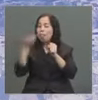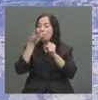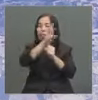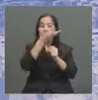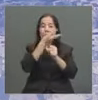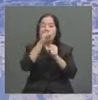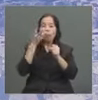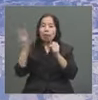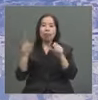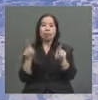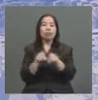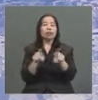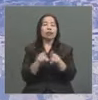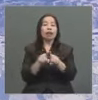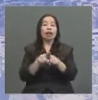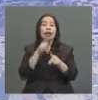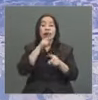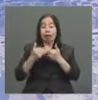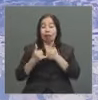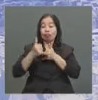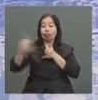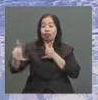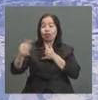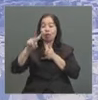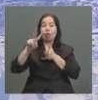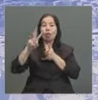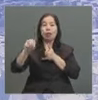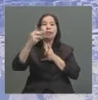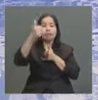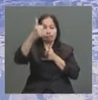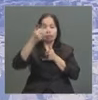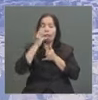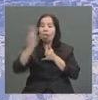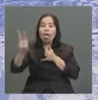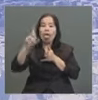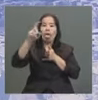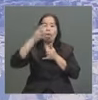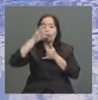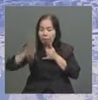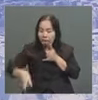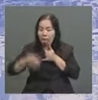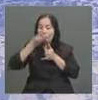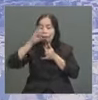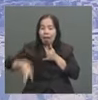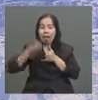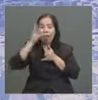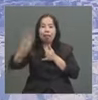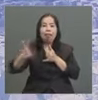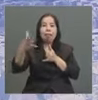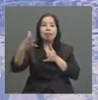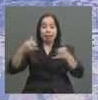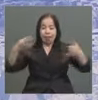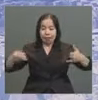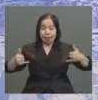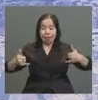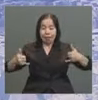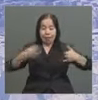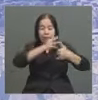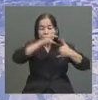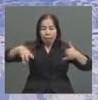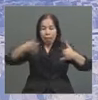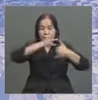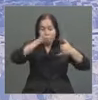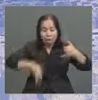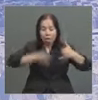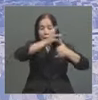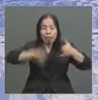นะครับแต่ถ้าเกินกว่า2เมตรไม่เป็นไรนี่คือสิ่งที่มันจะถ้าคิดว่าเขาติดหรือเราติดเชื้อมา